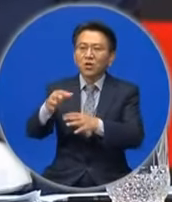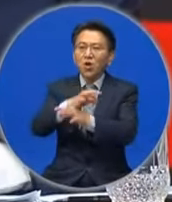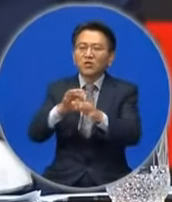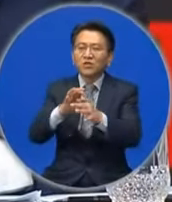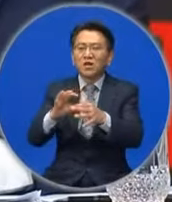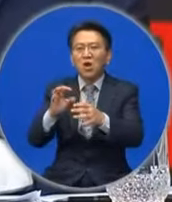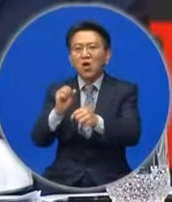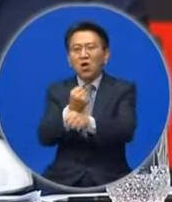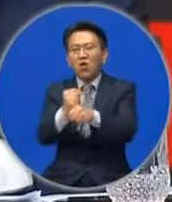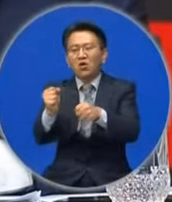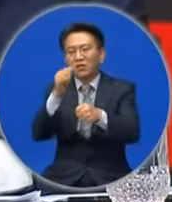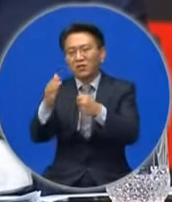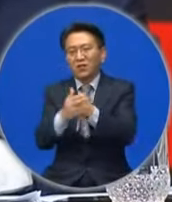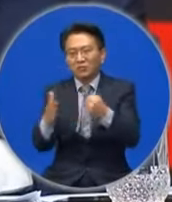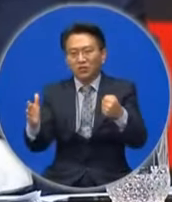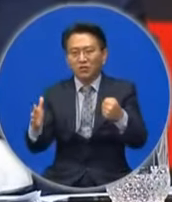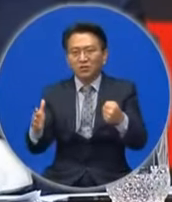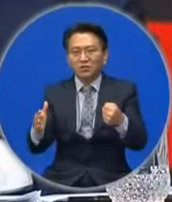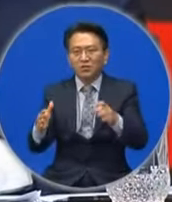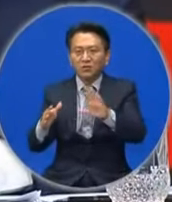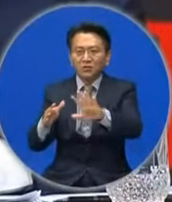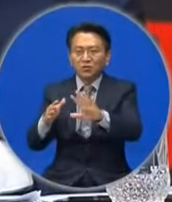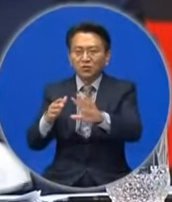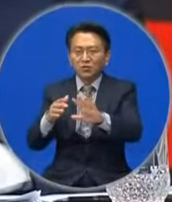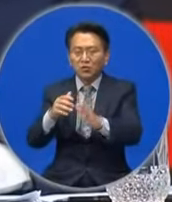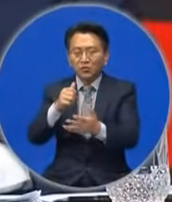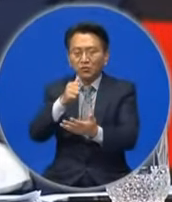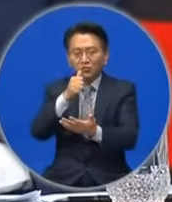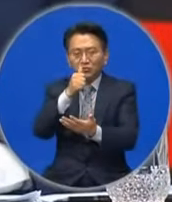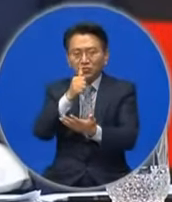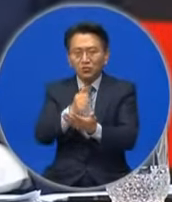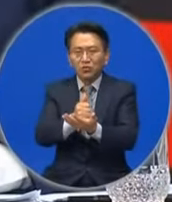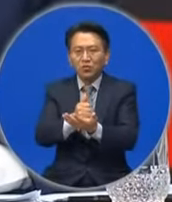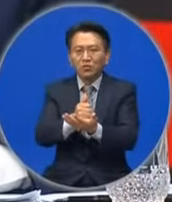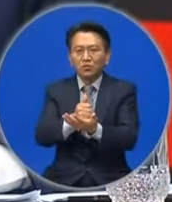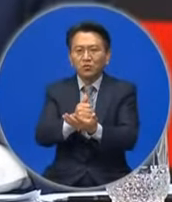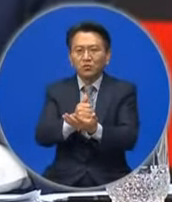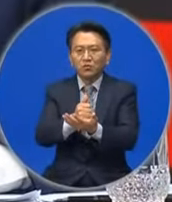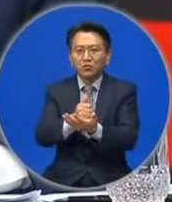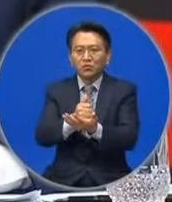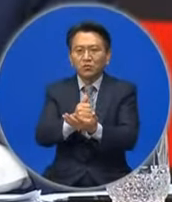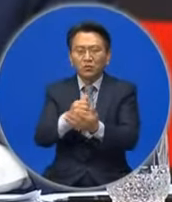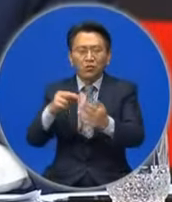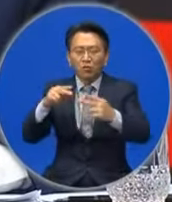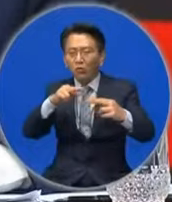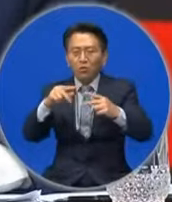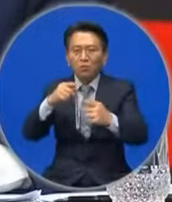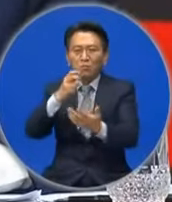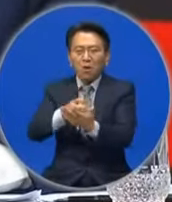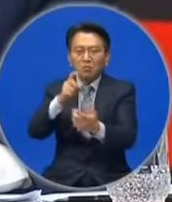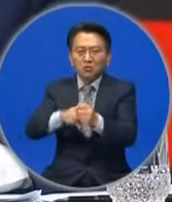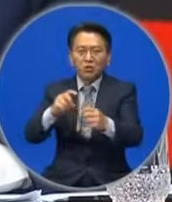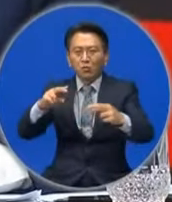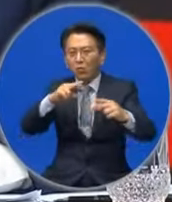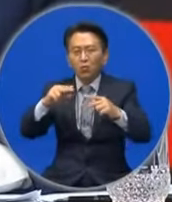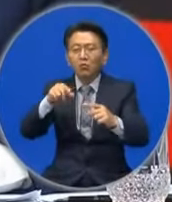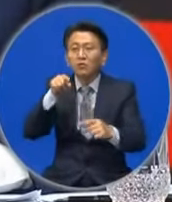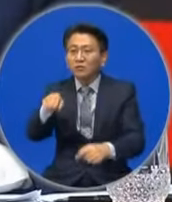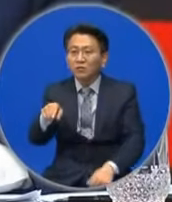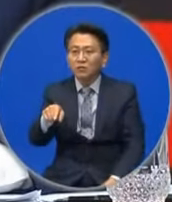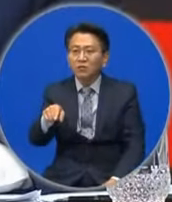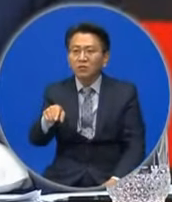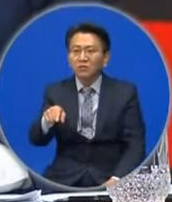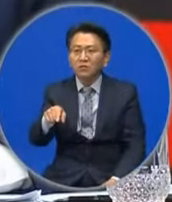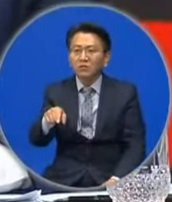적용이니 그렇게 해서 우리나라 법치주의, 재형 법치주의에 있어서 좋습니다. 매우 근본적인 논쟁이 되는 알겠습니다.